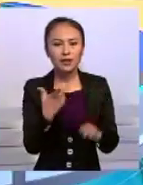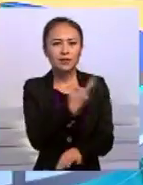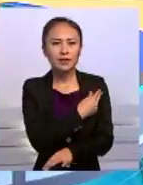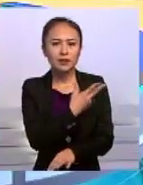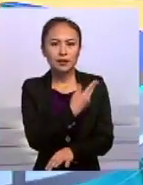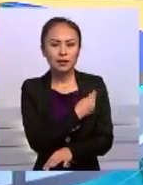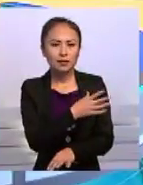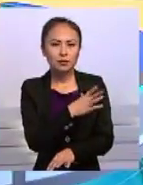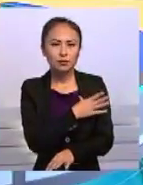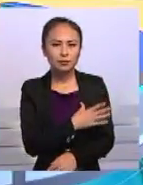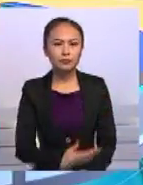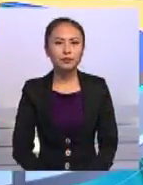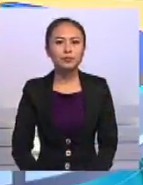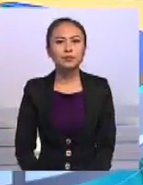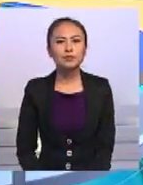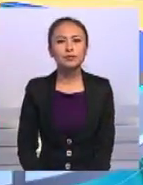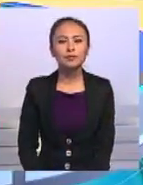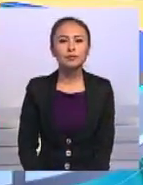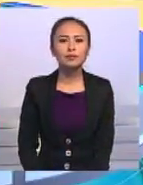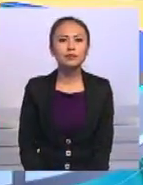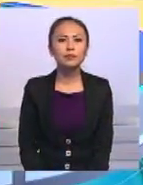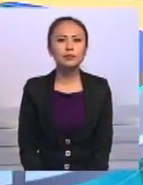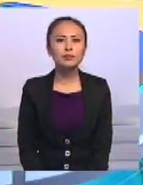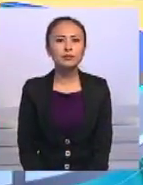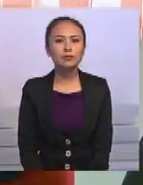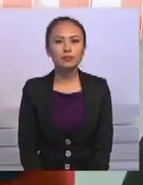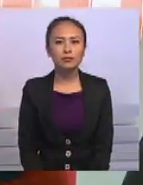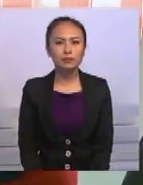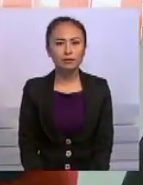адамға инфекцияға қарсы екпе жасалыпты.